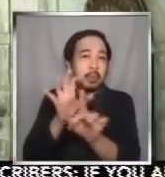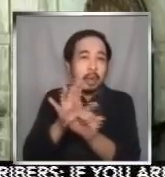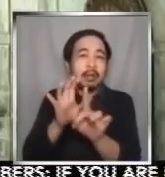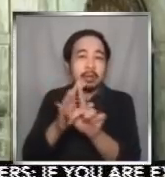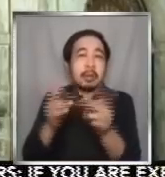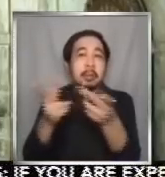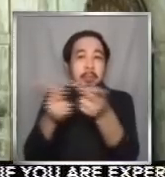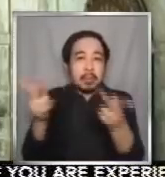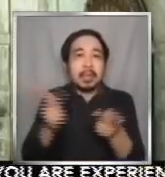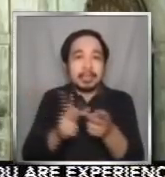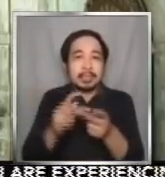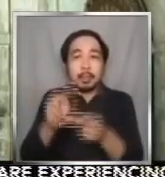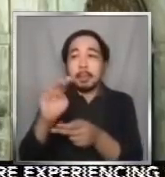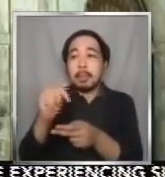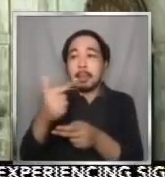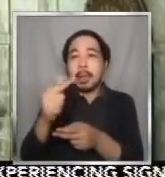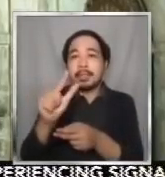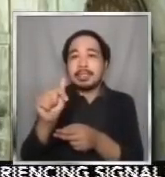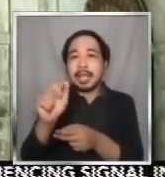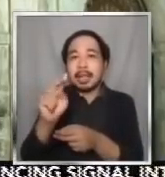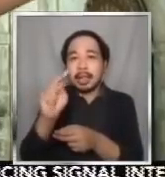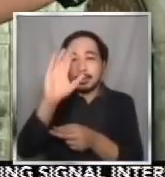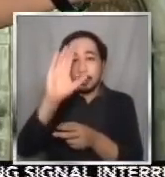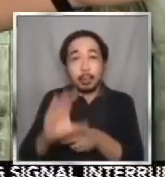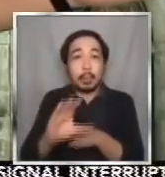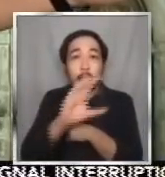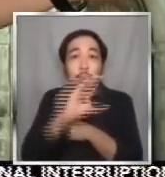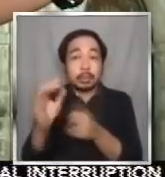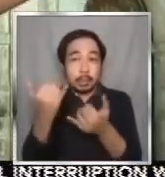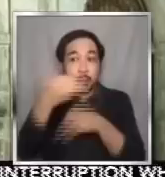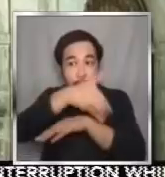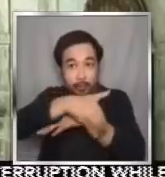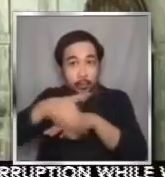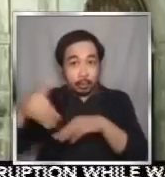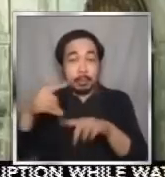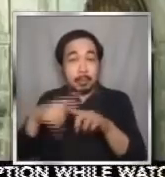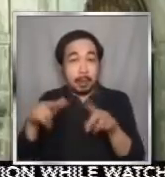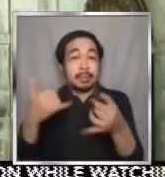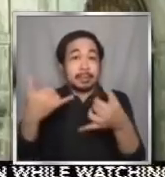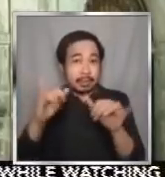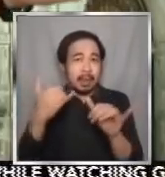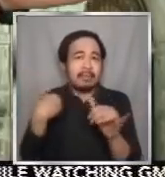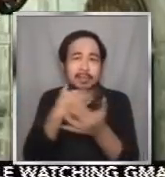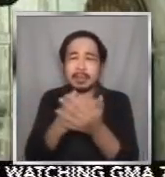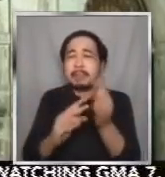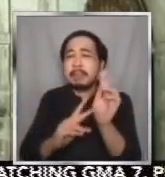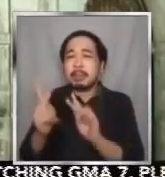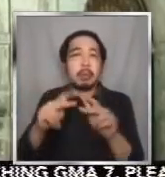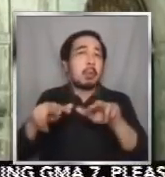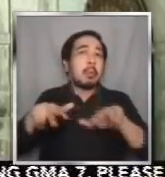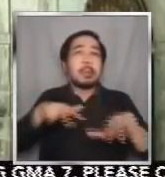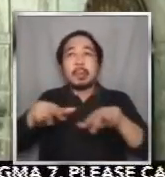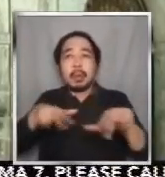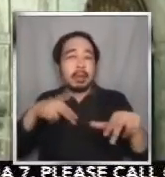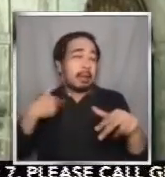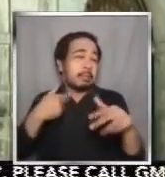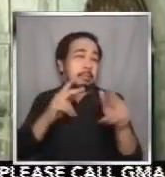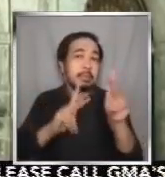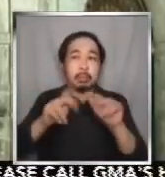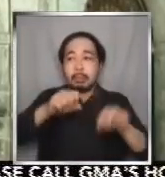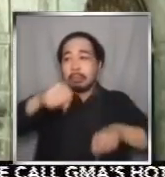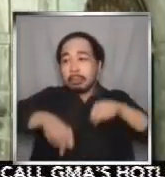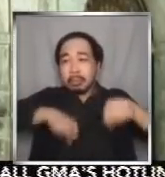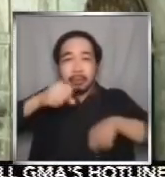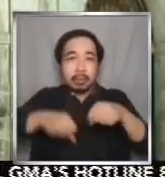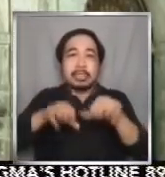Magellan's Cross. Gabi na, Mike, pero may mga namamataan pa rin tayo na mga naglalakad-lakad, may mga nagbibisikleta at nag-stay pa rin dito